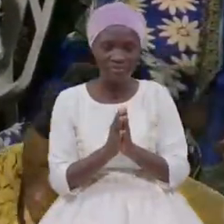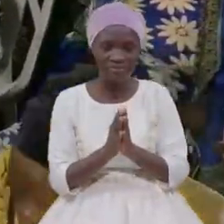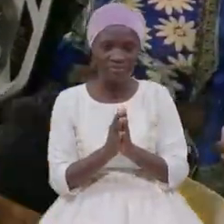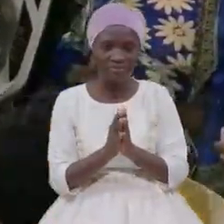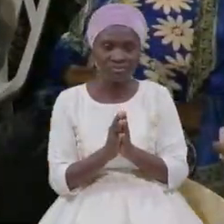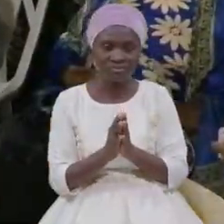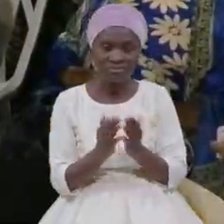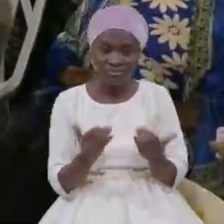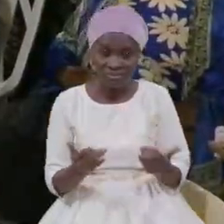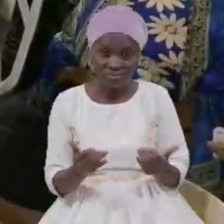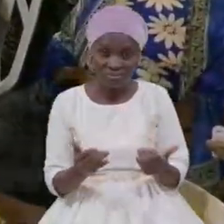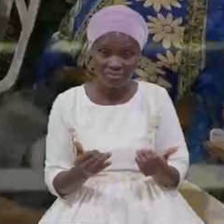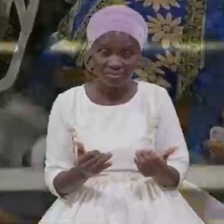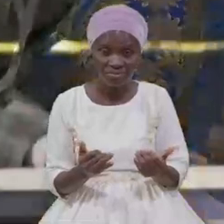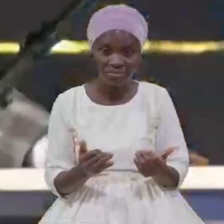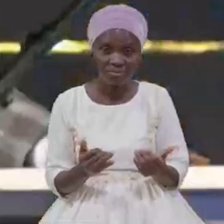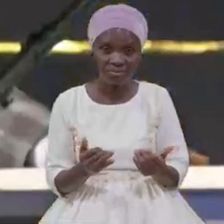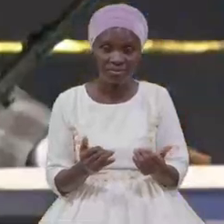C'est le moment.